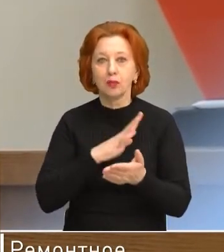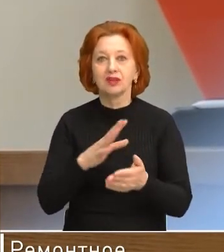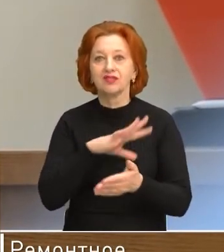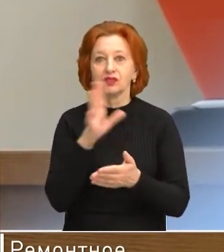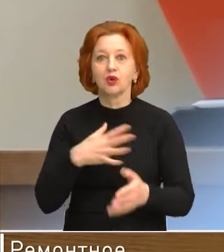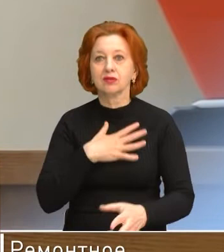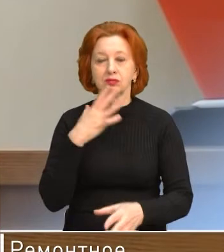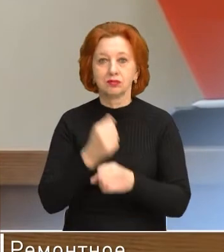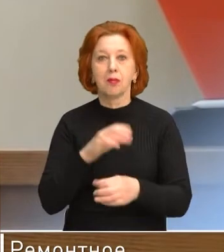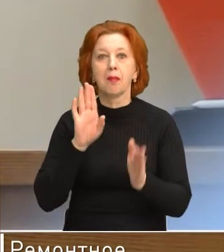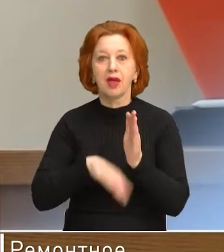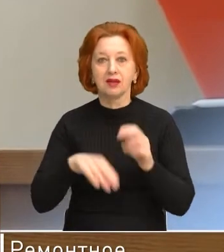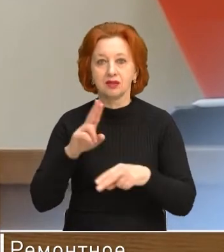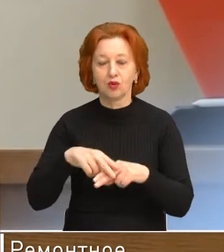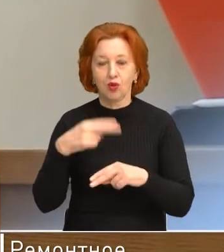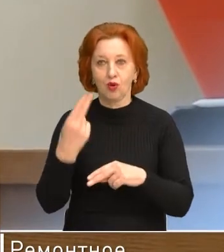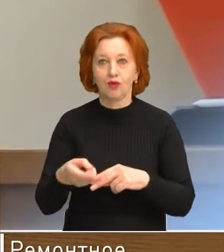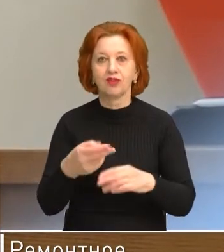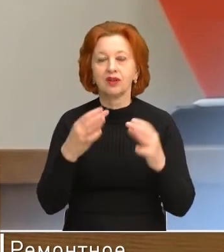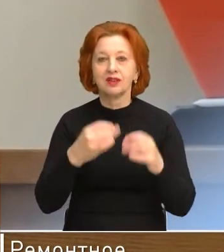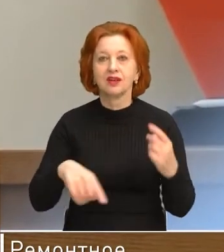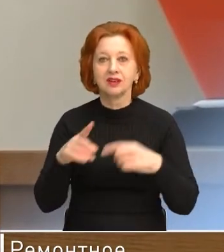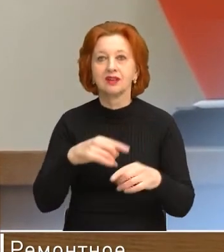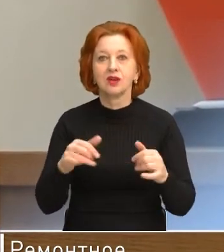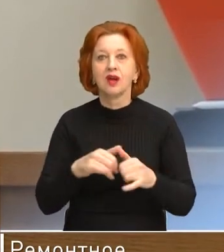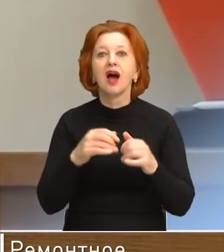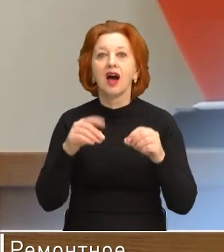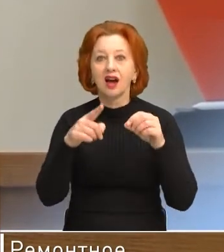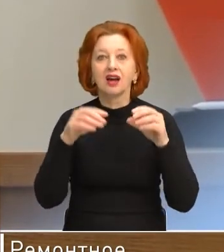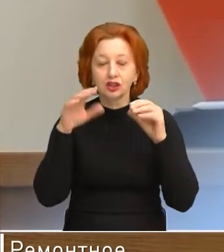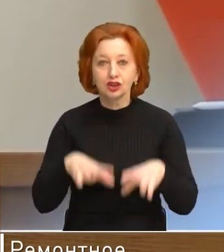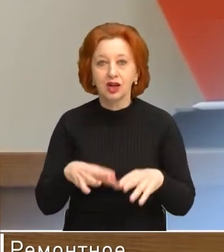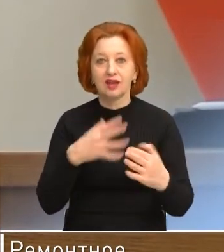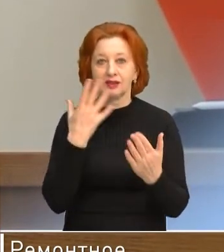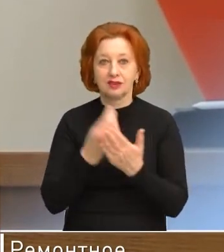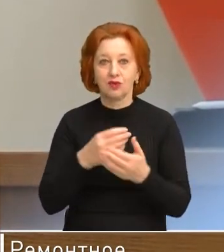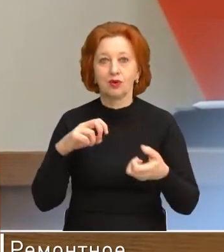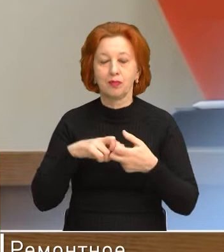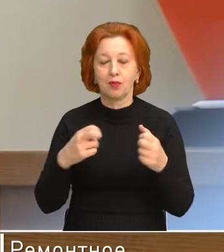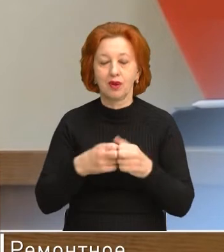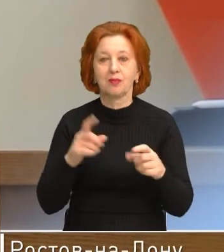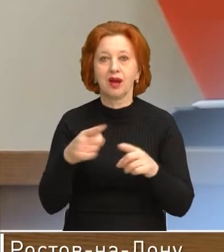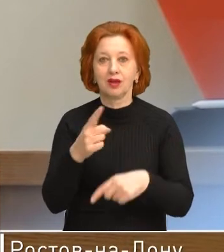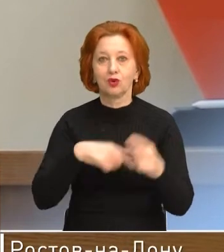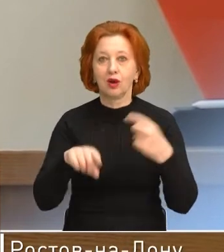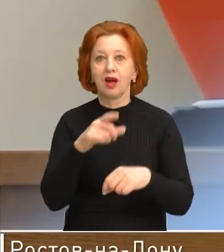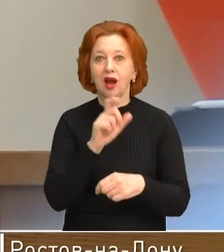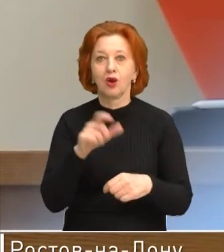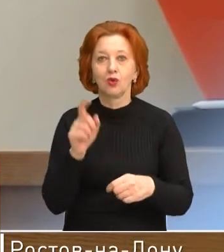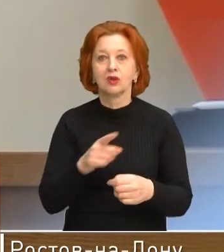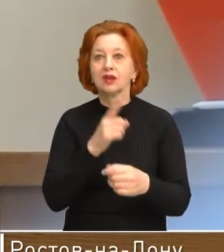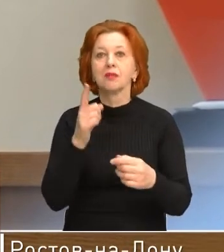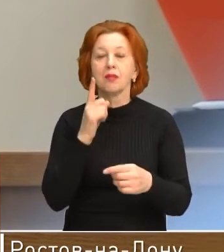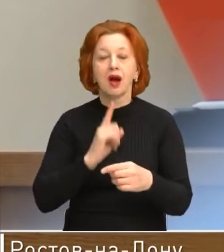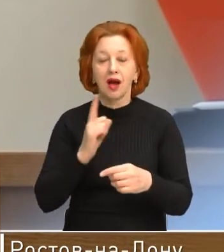без долгов по заработной плате. Вот эти шаги, которые не нужно никому показывать, доказывать, они очевидны. Но пока